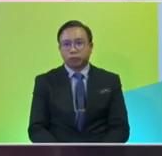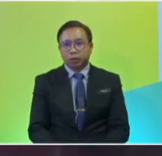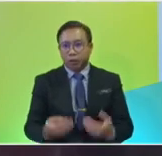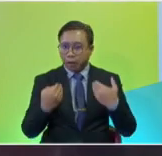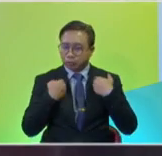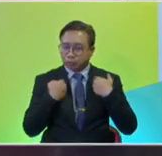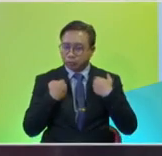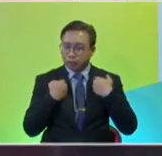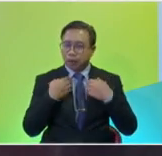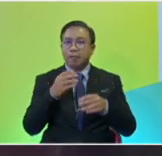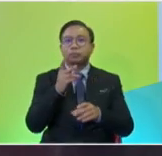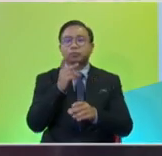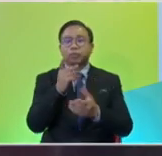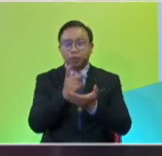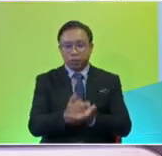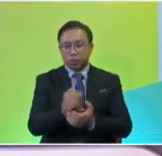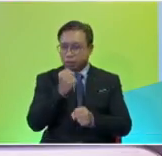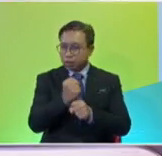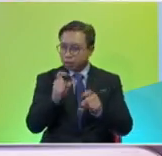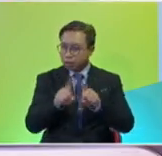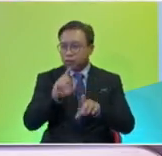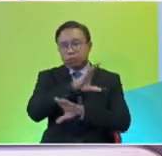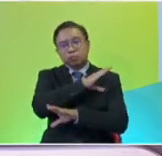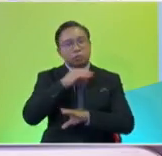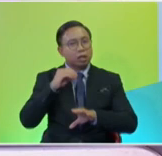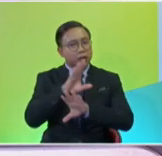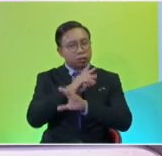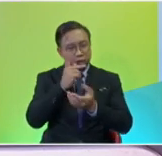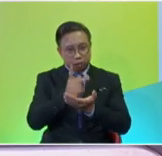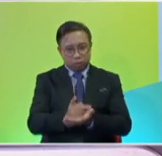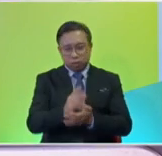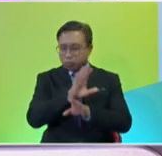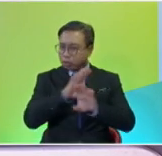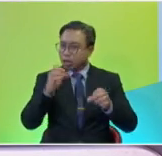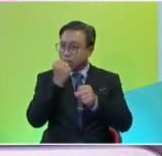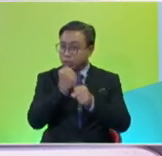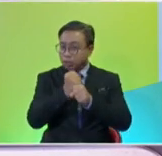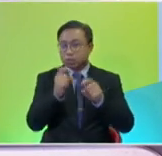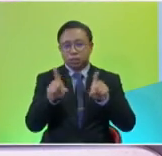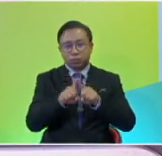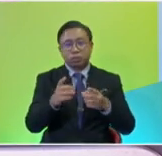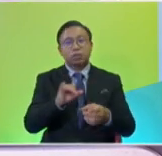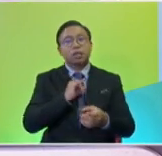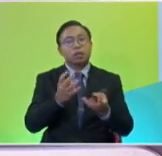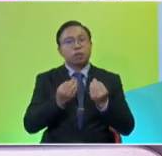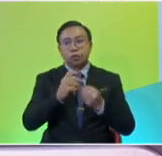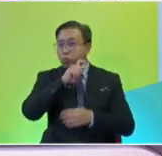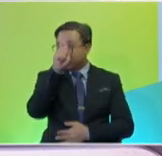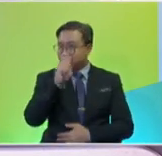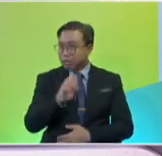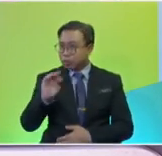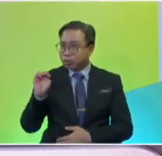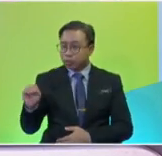bekerja sama dengan kesan tidak bekerja sama saya ingin tanya murid-murid di atas kalian